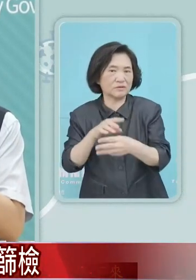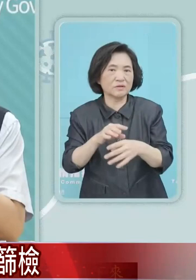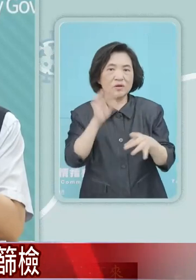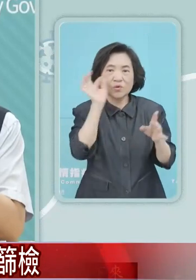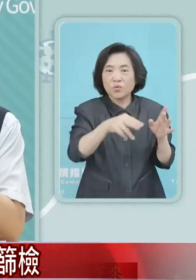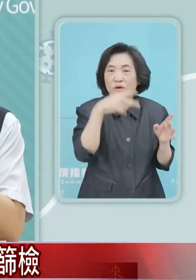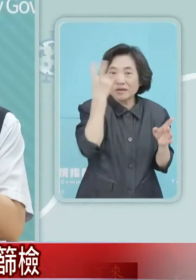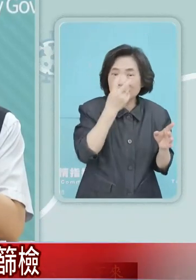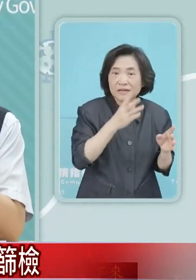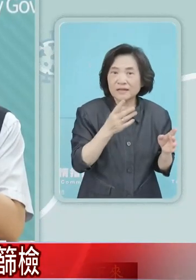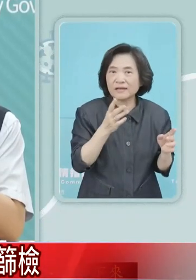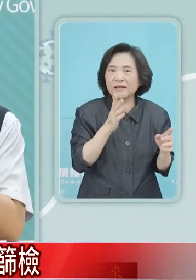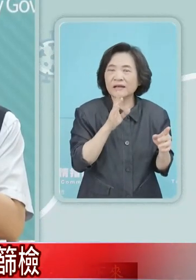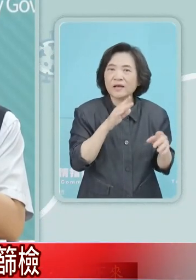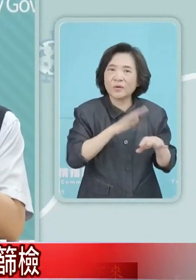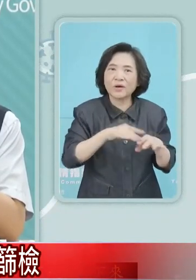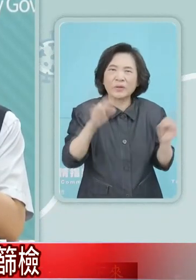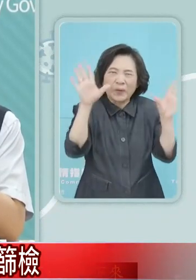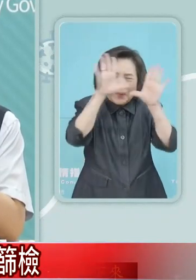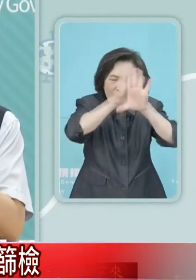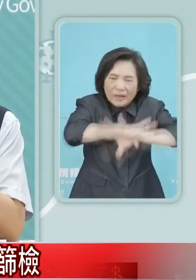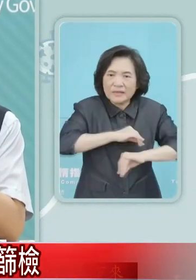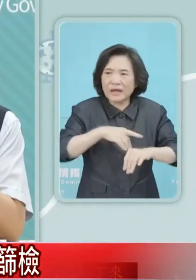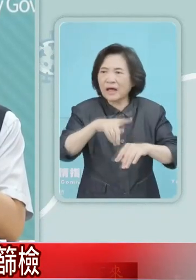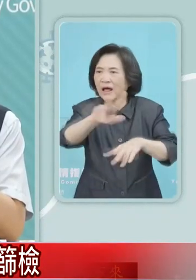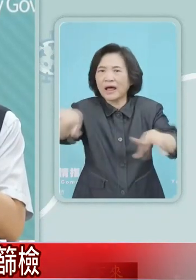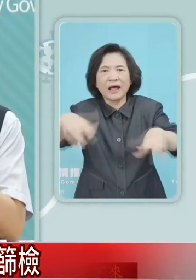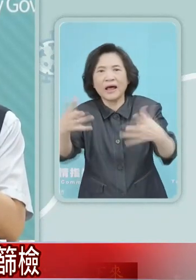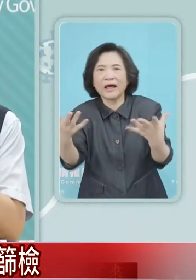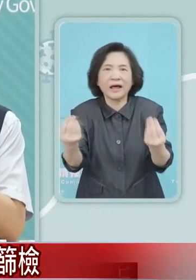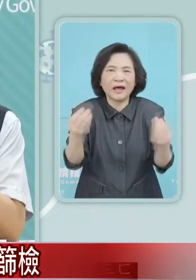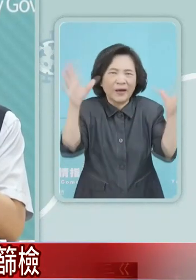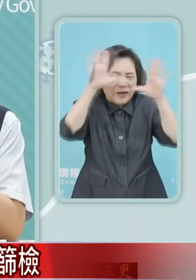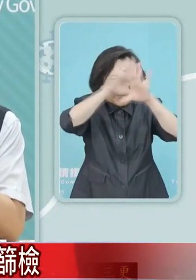筛只有在比方说。半夜三更半夜，